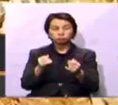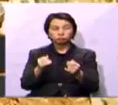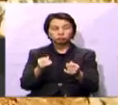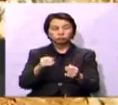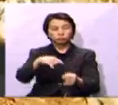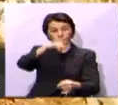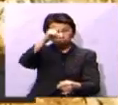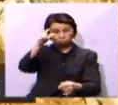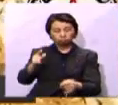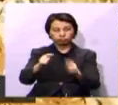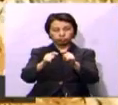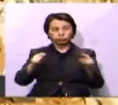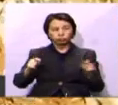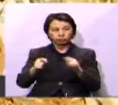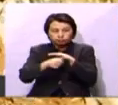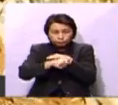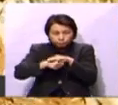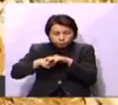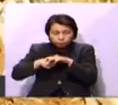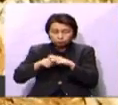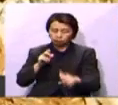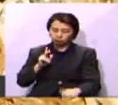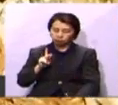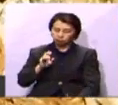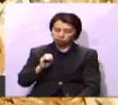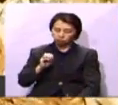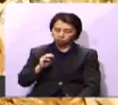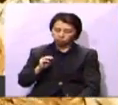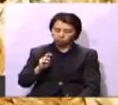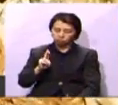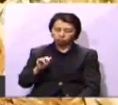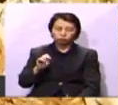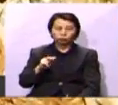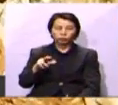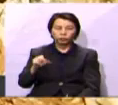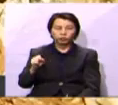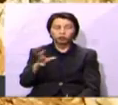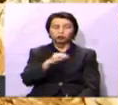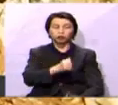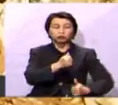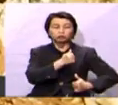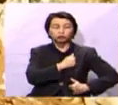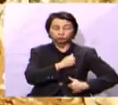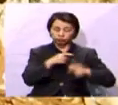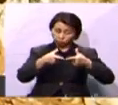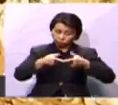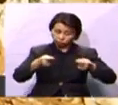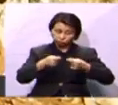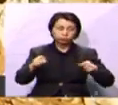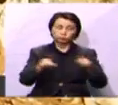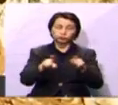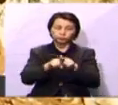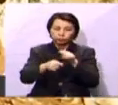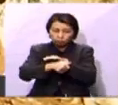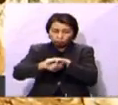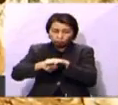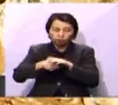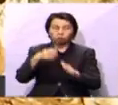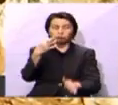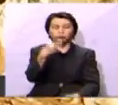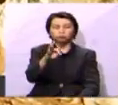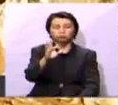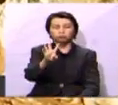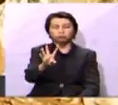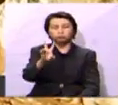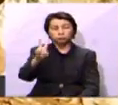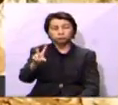dulu merupakan tempat persembunyian pihak komunis dan juga tempat tentera Jepun sekitar tahun 1941 dan juga